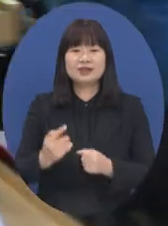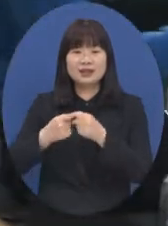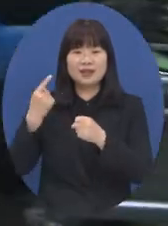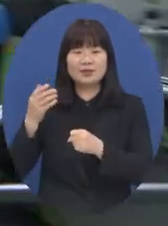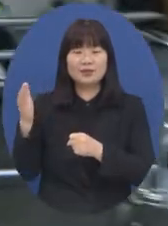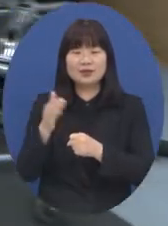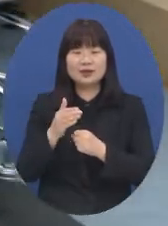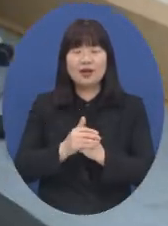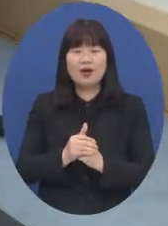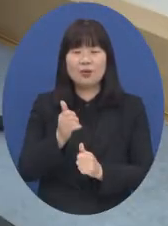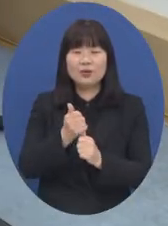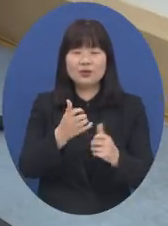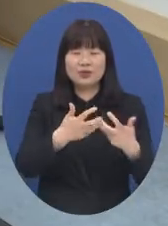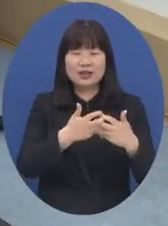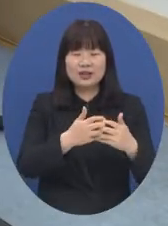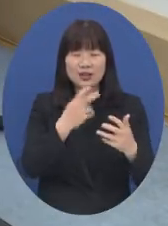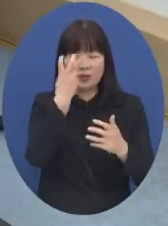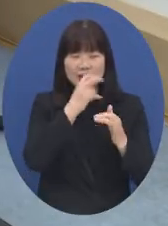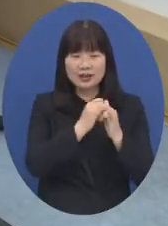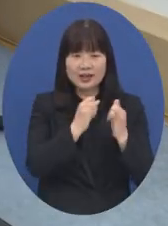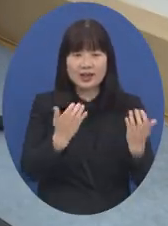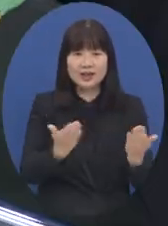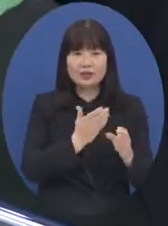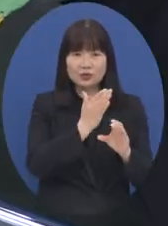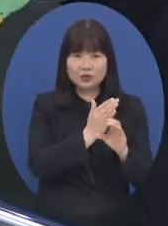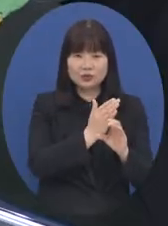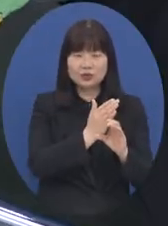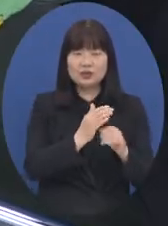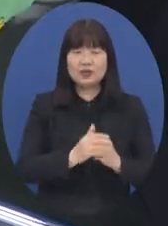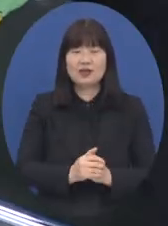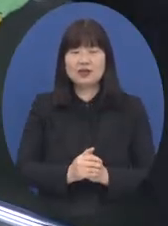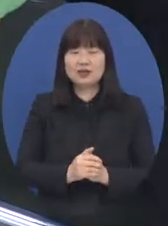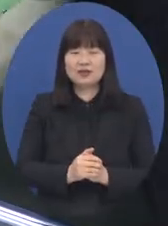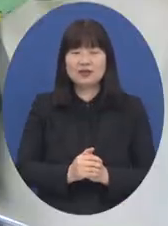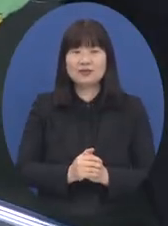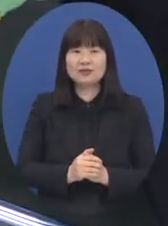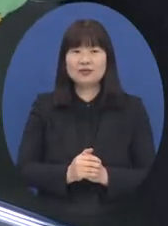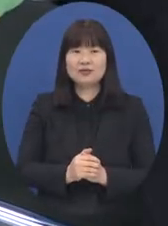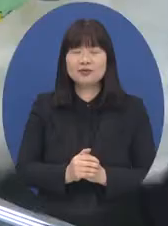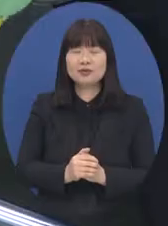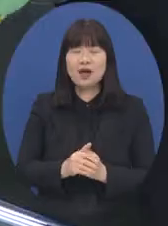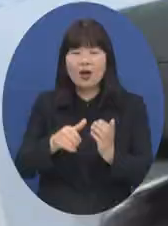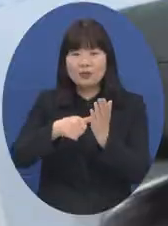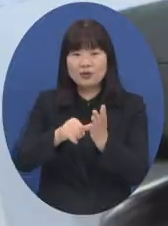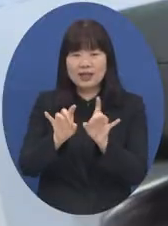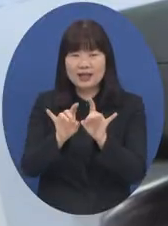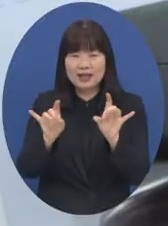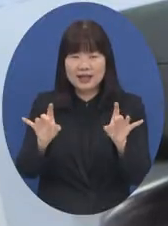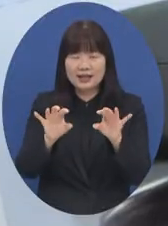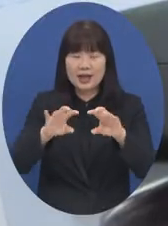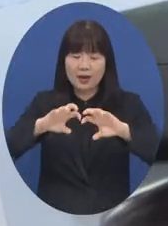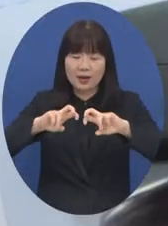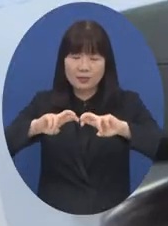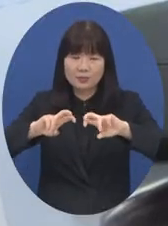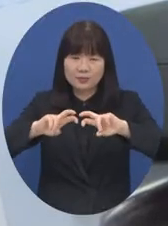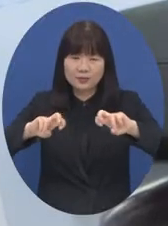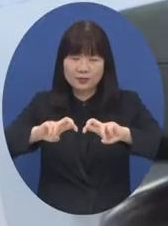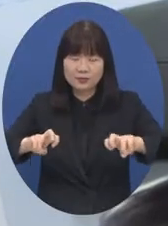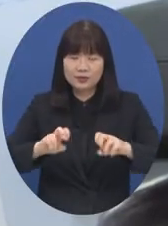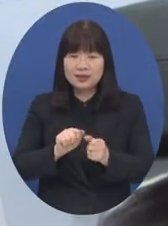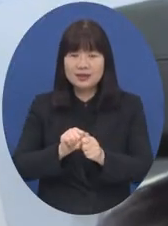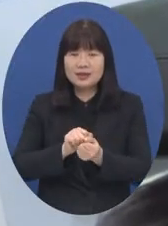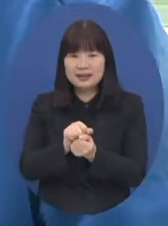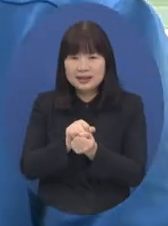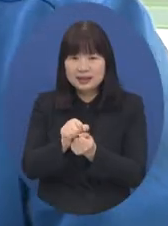지난해부터 보조기기 관리사로 일하고 있는 남기민 씨. 보행용 보조기기의 부품을 하나하나 분리해 세척하고 소독까지